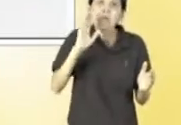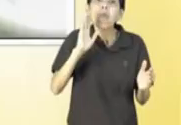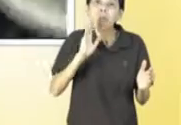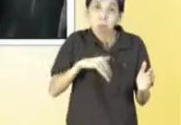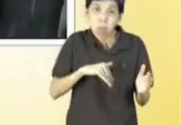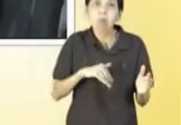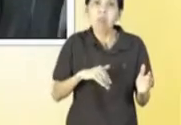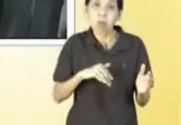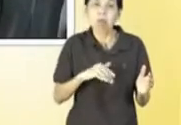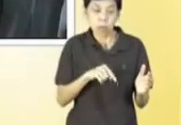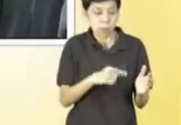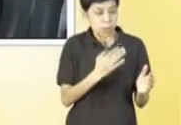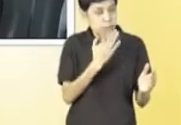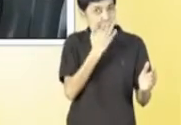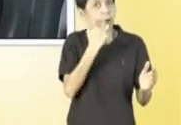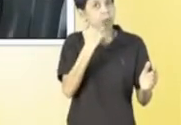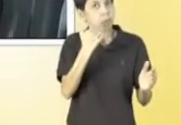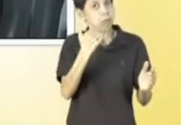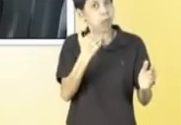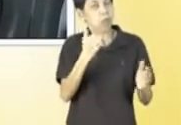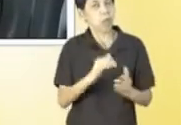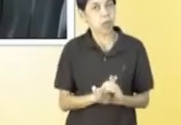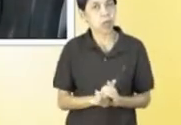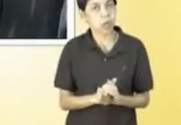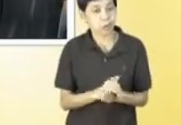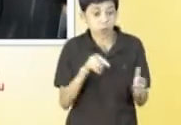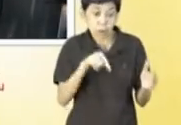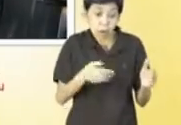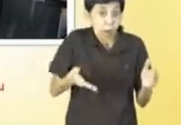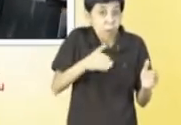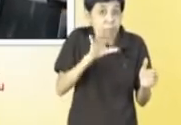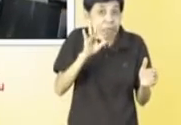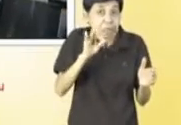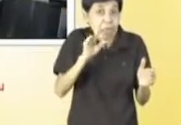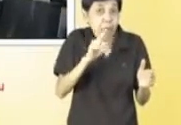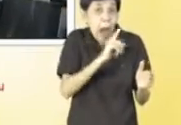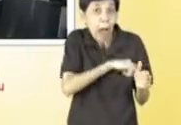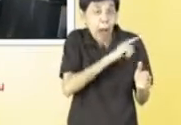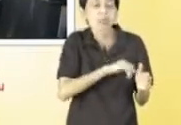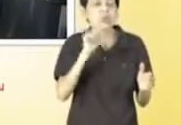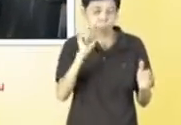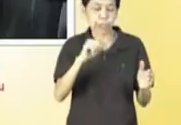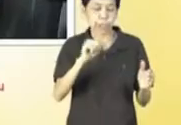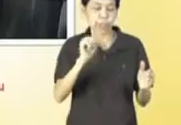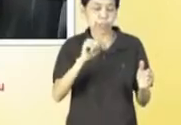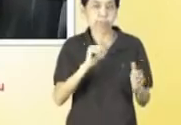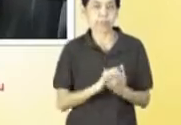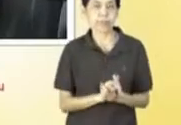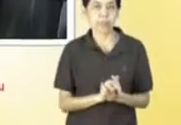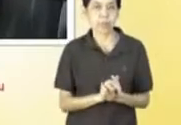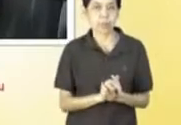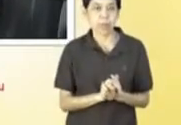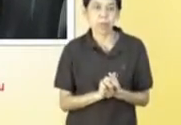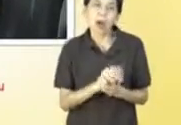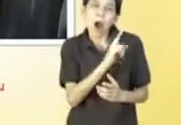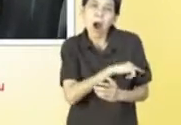ได้กลิ่นแล้วค่ะต้องใช้หัวเท่านั้นใช่ไหมคะอาจารย์ ใช้หัวใช้หัวกะทิฮะเพราะว่าหัวกะ